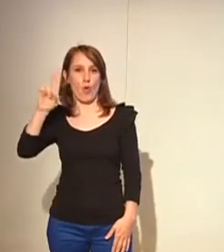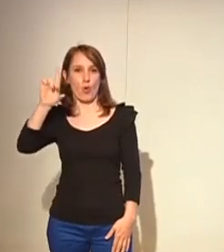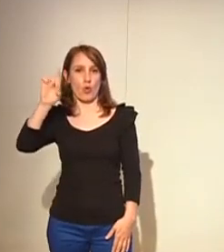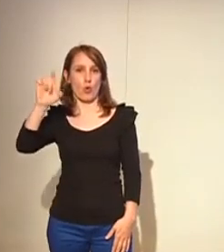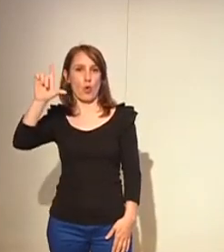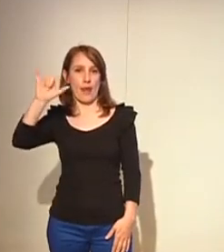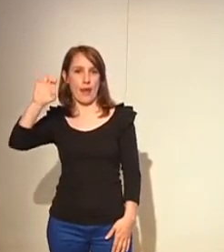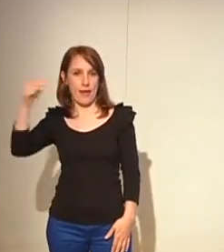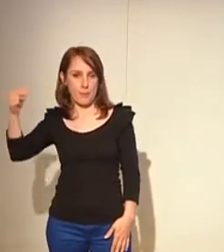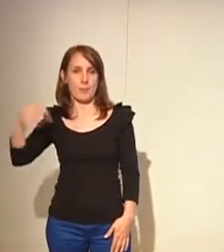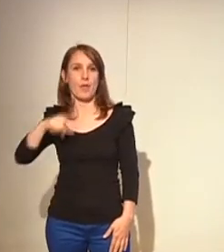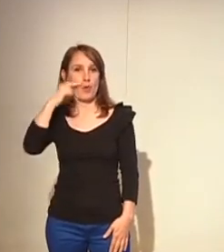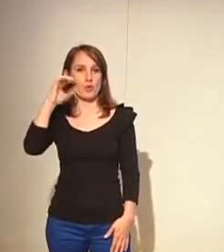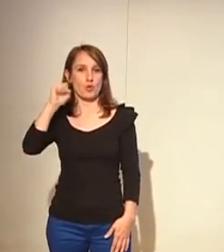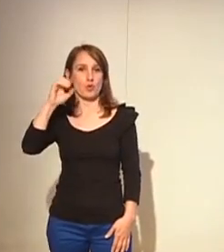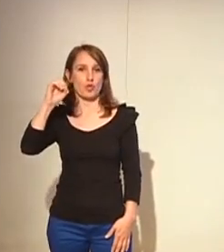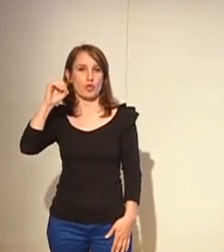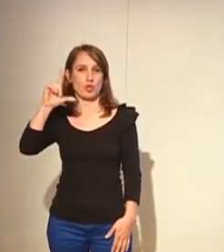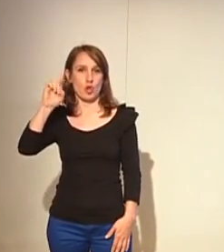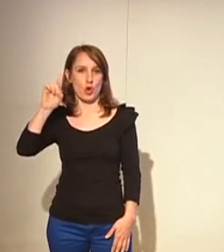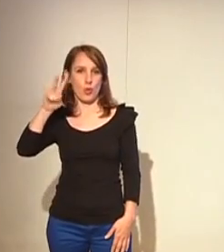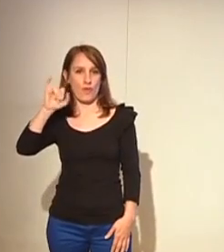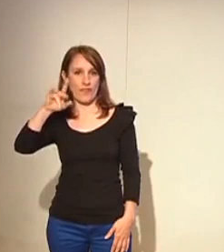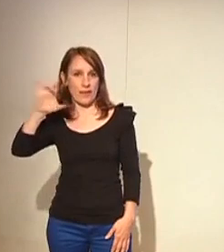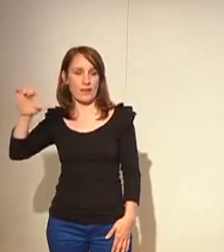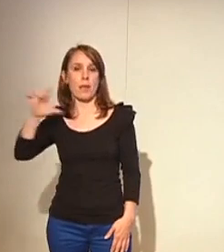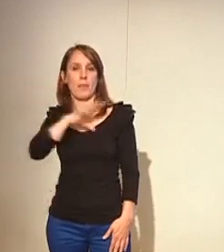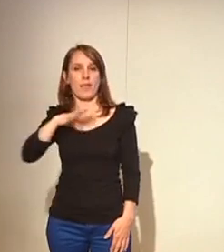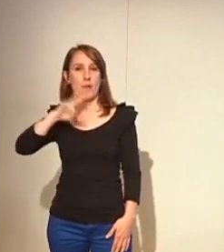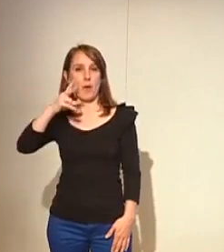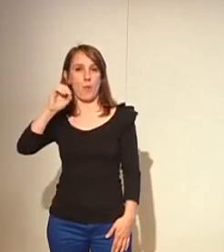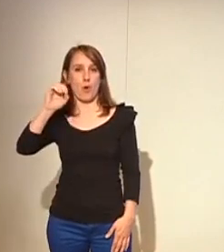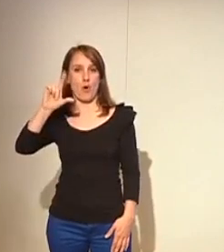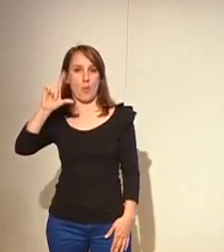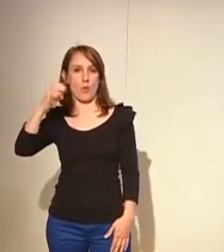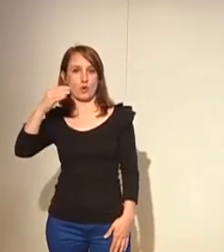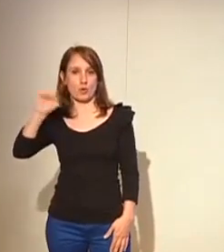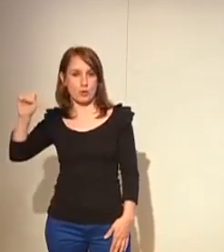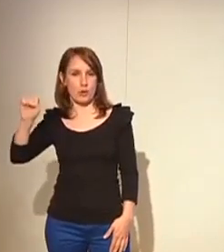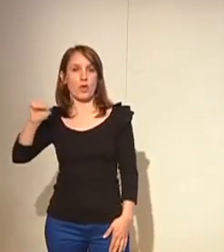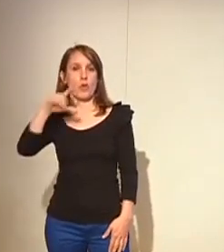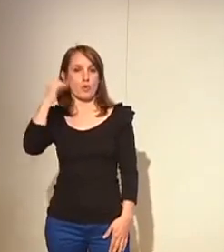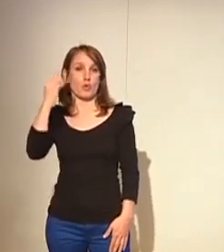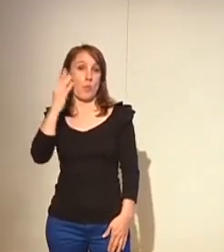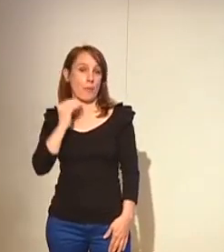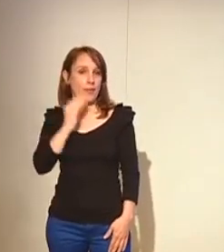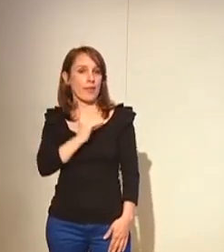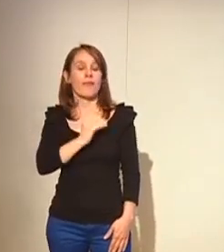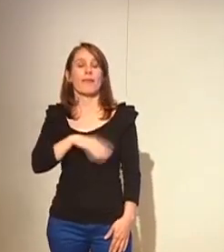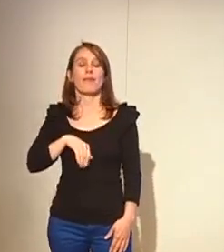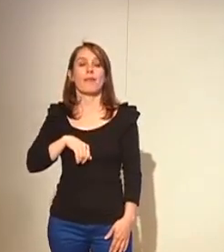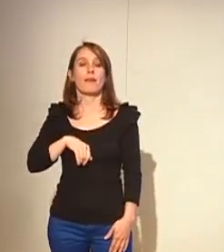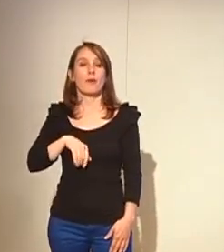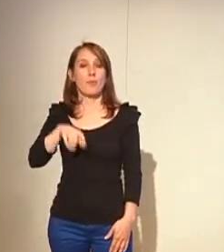girudelin monsieur soldeville madame HMOs monsieur Barbier